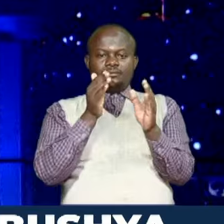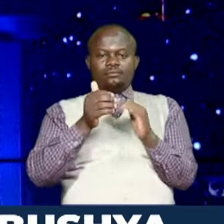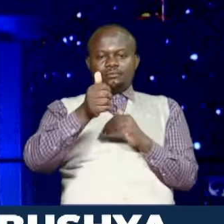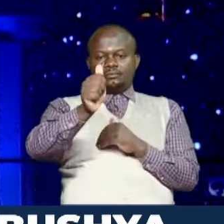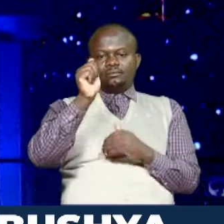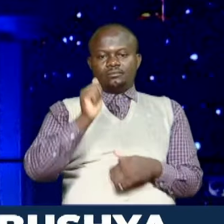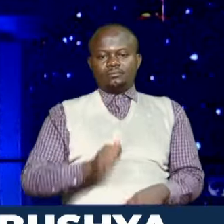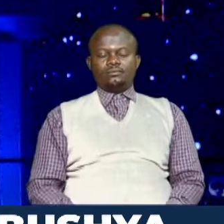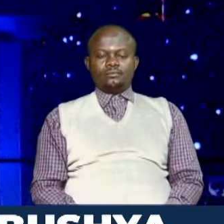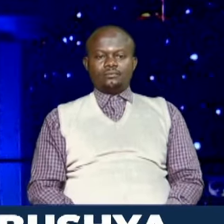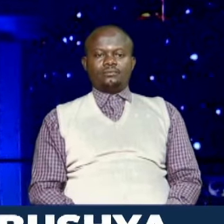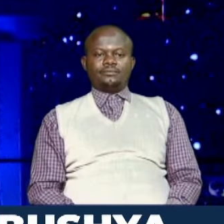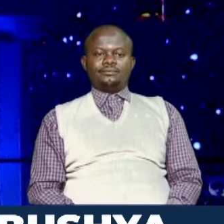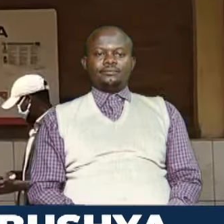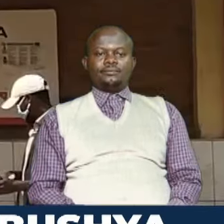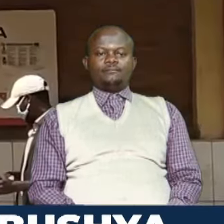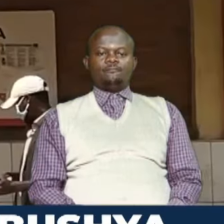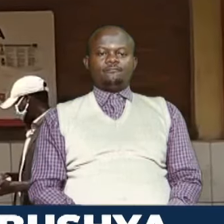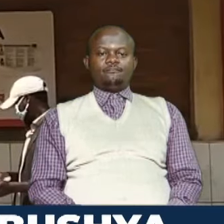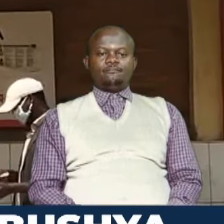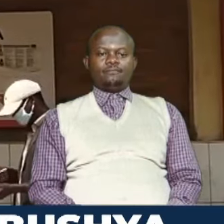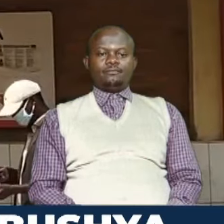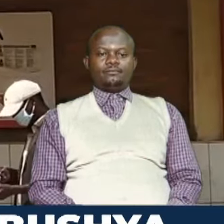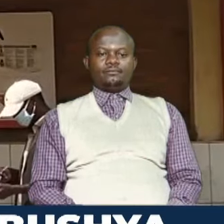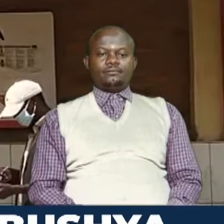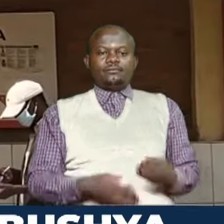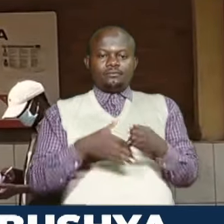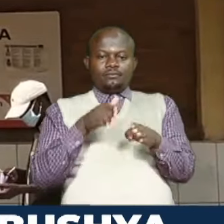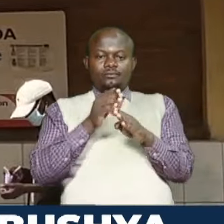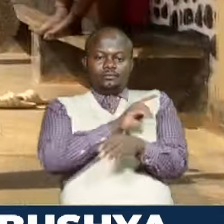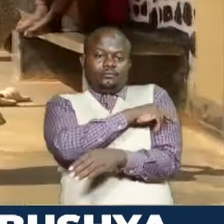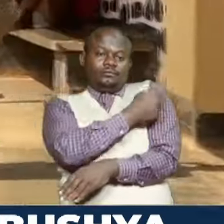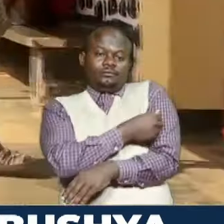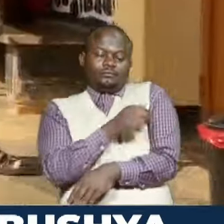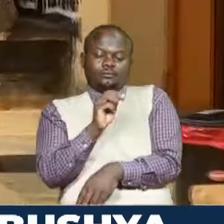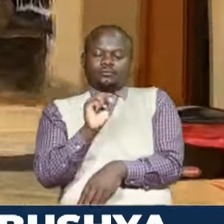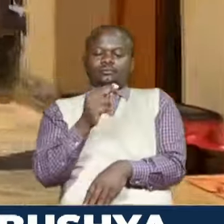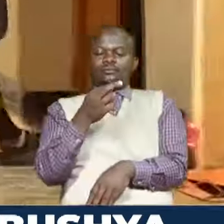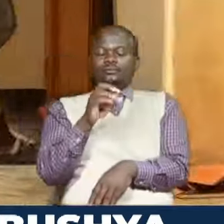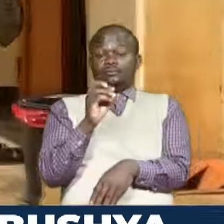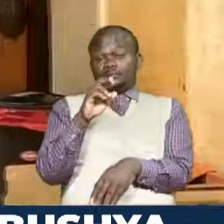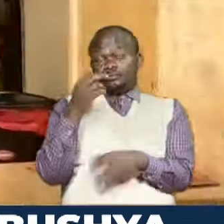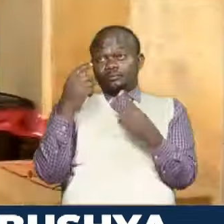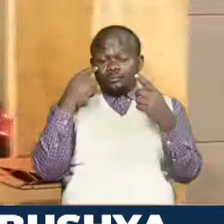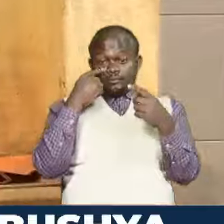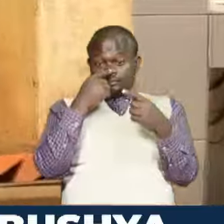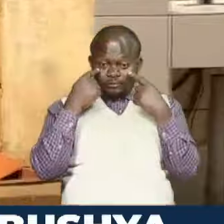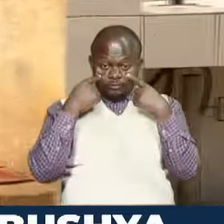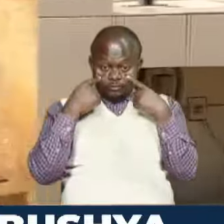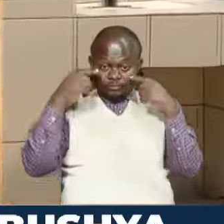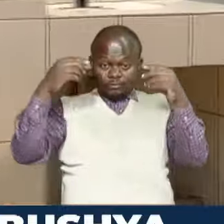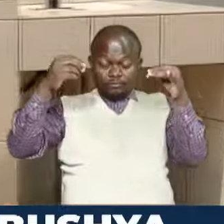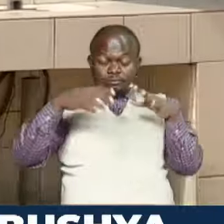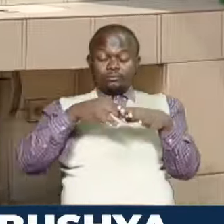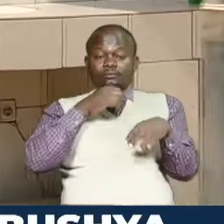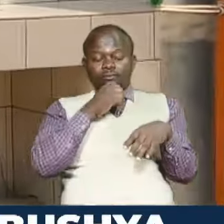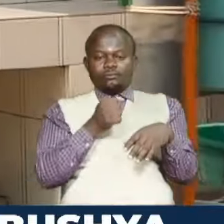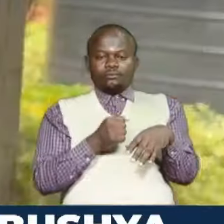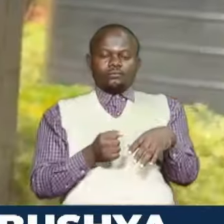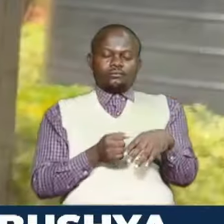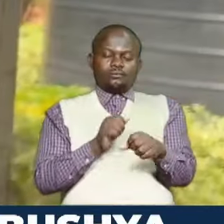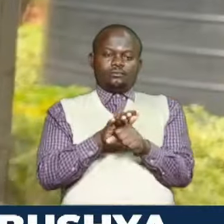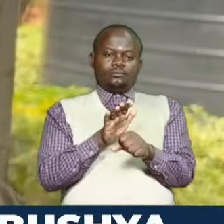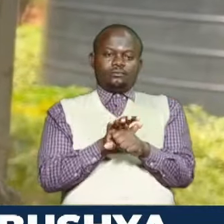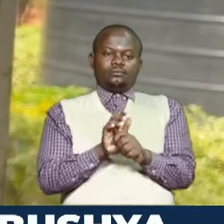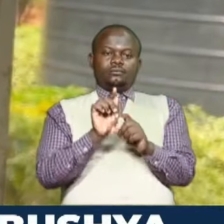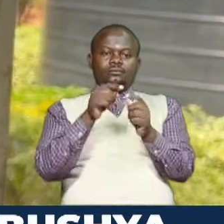Theogene Twibanire. Inyubako z'ibi bitaro bya Muhororo zigaragarira amaso ko zishaje bigashimangirwa n'abaturage bahivuriza.